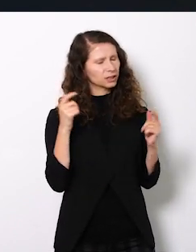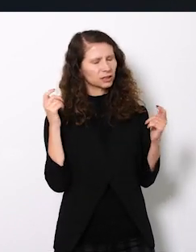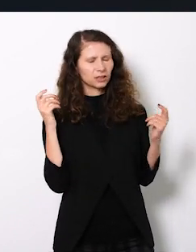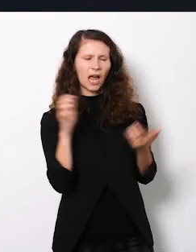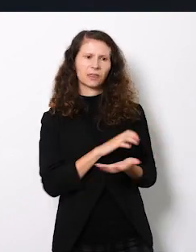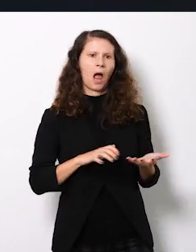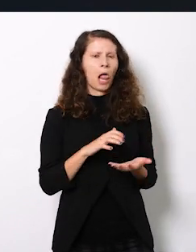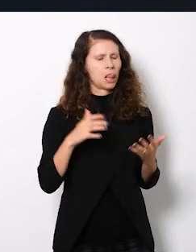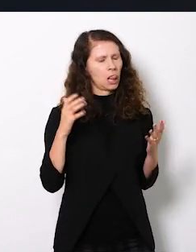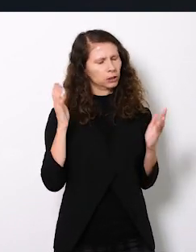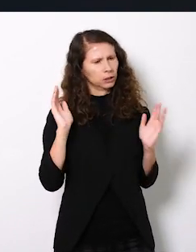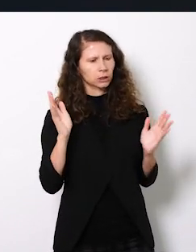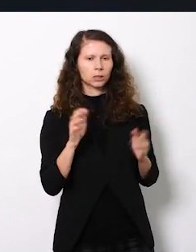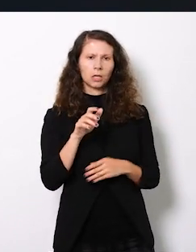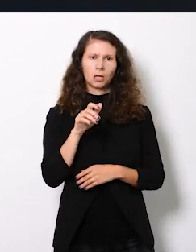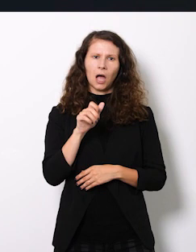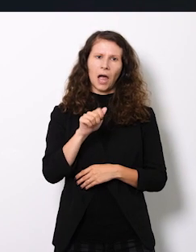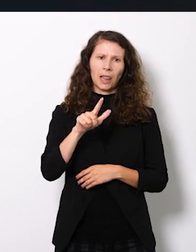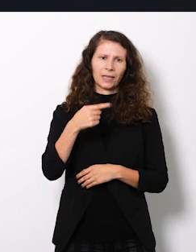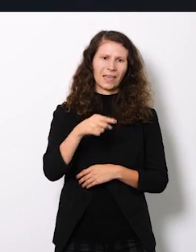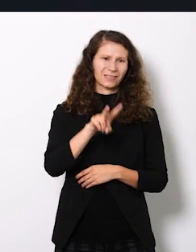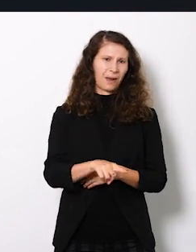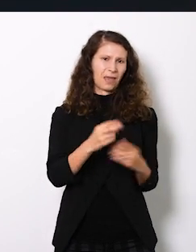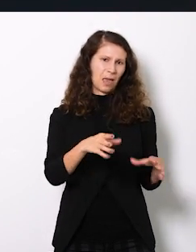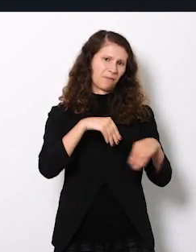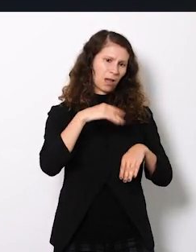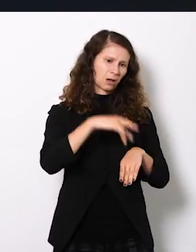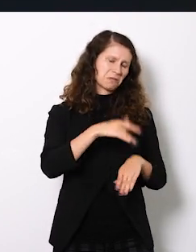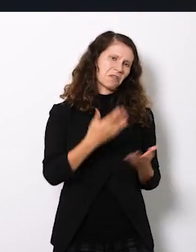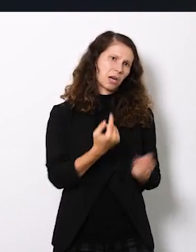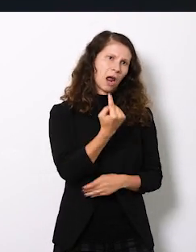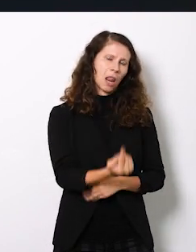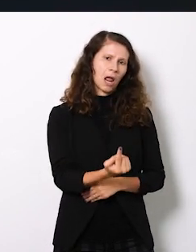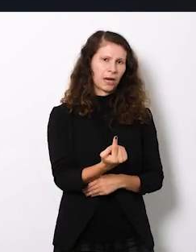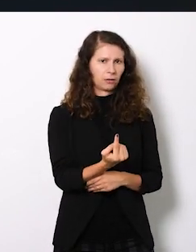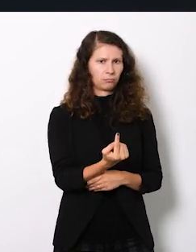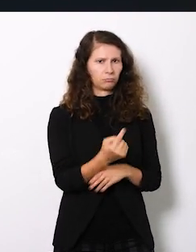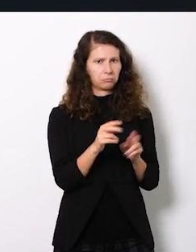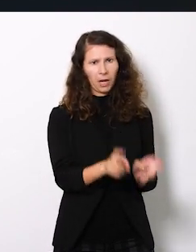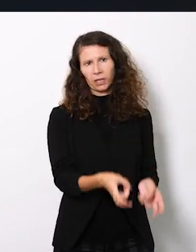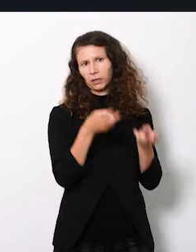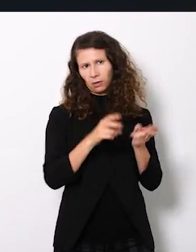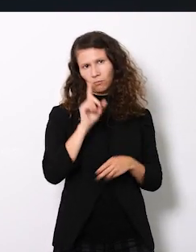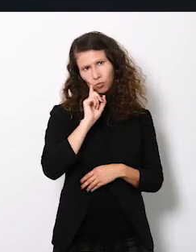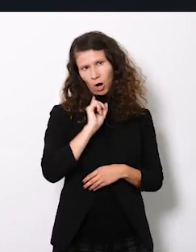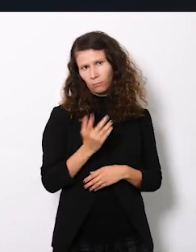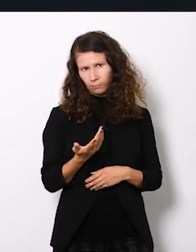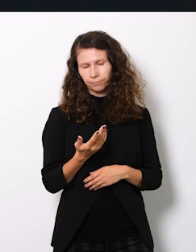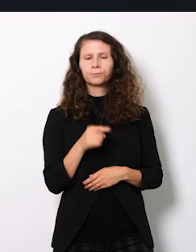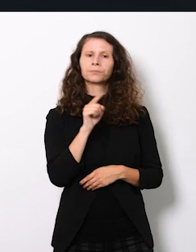bei einer ALG-II-Empfängerin, vielleicht alleinstehende Mutter, dass bei